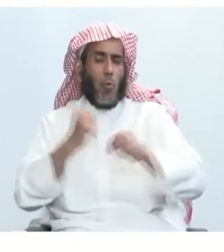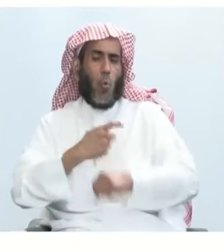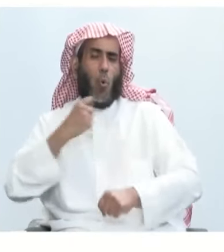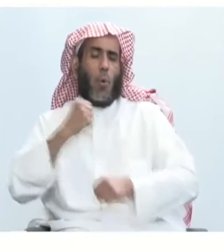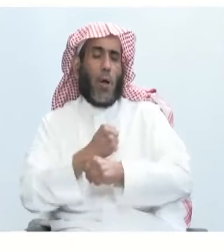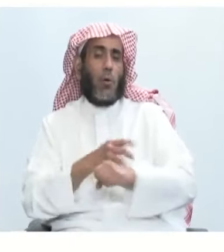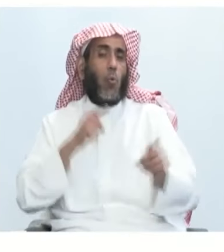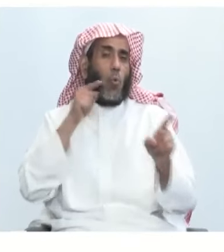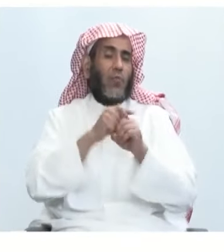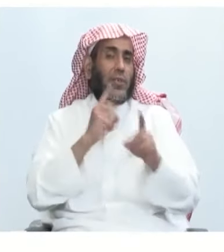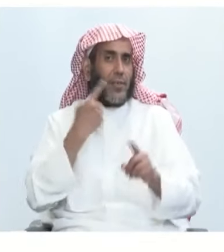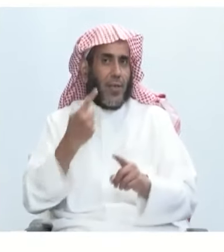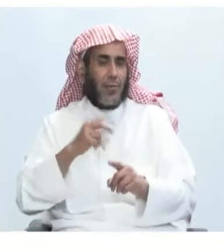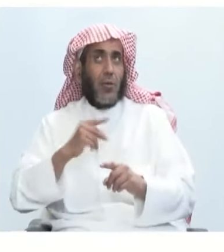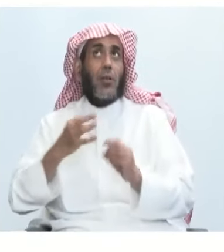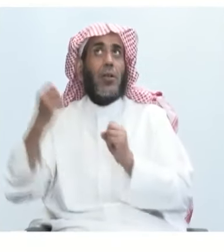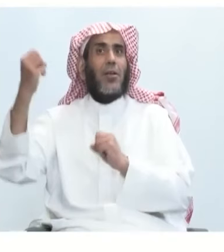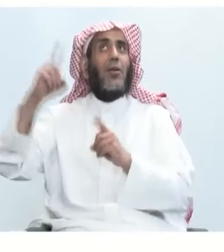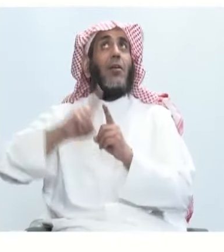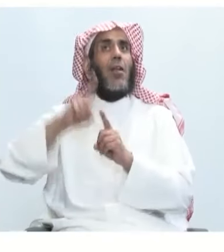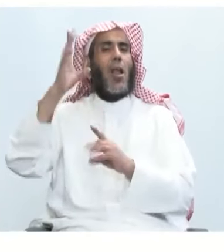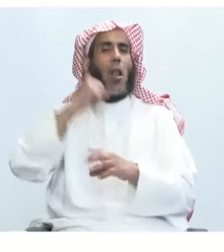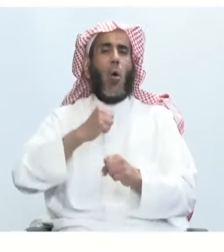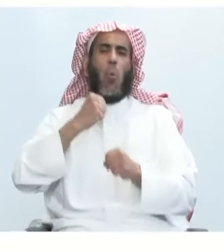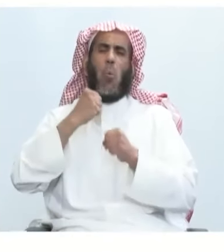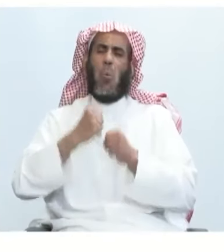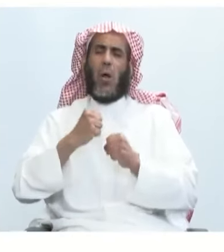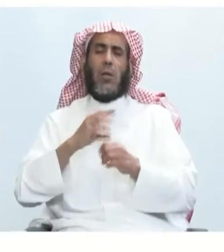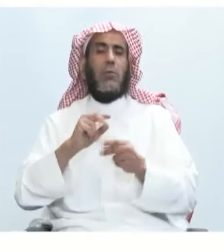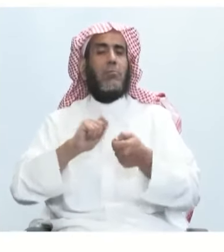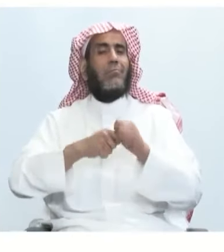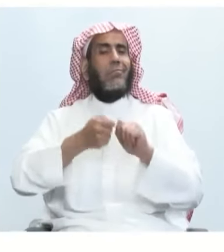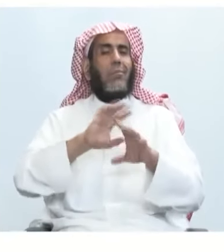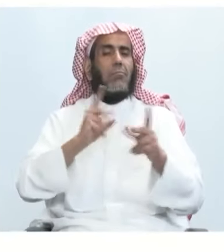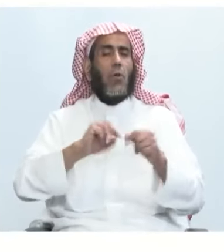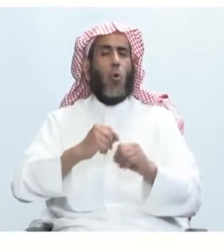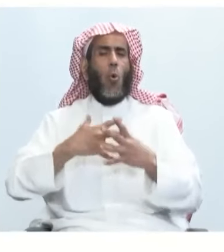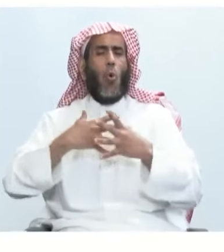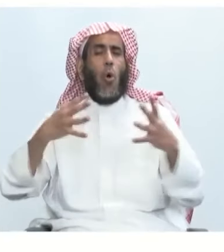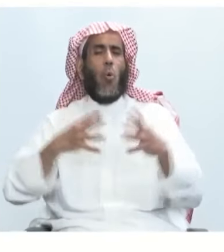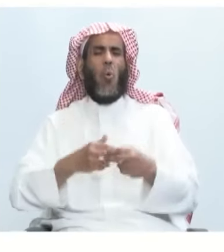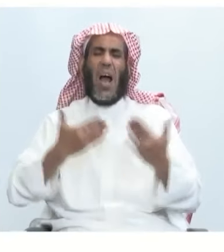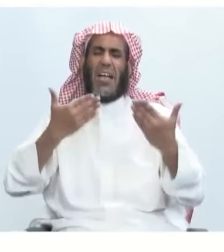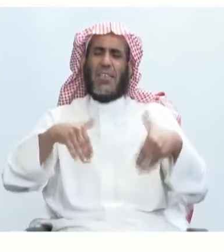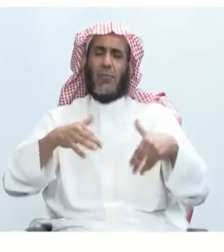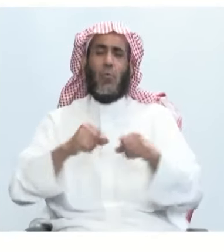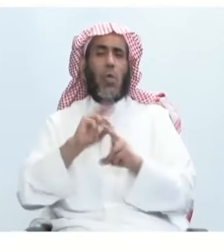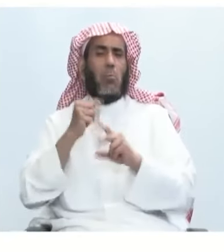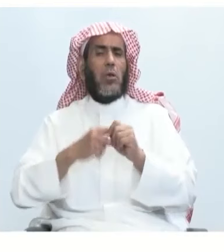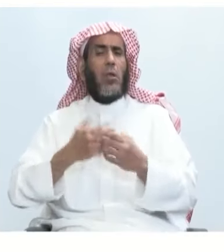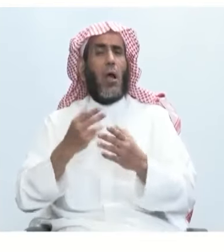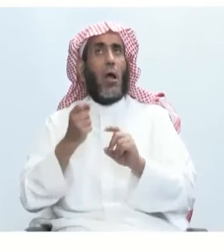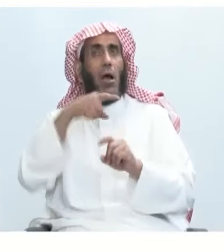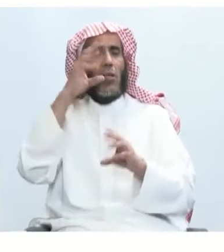بقوه وغايه بغايه فسترى شيئا الهيا لا طاقه به للصناعه فقد و وسعه واعجزه وترى ثمه اقدارا